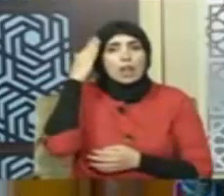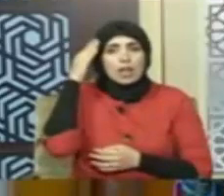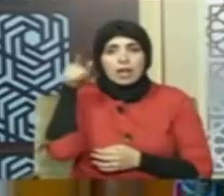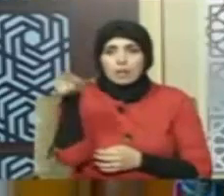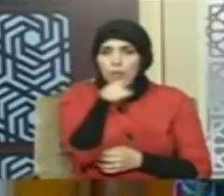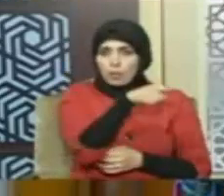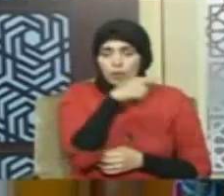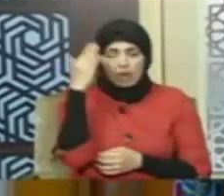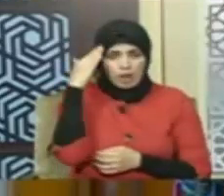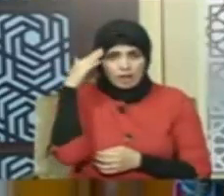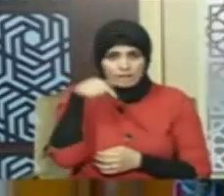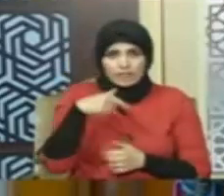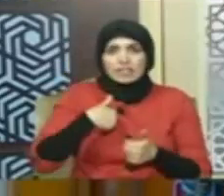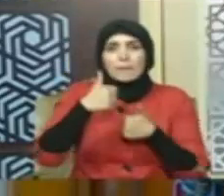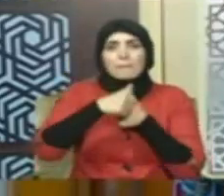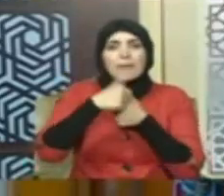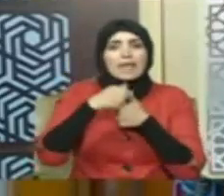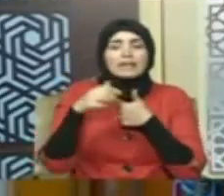أن ما بقي